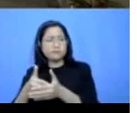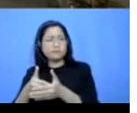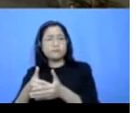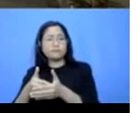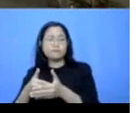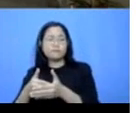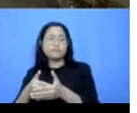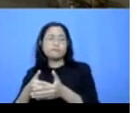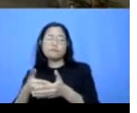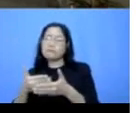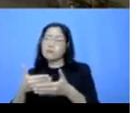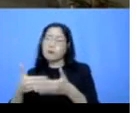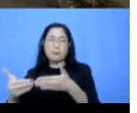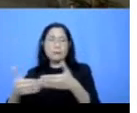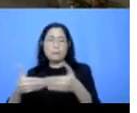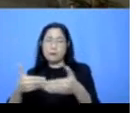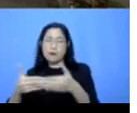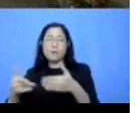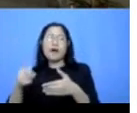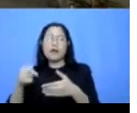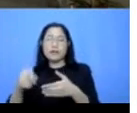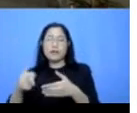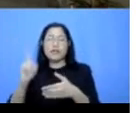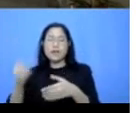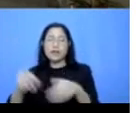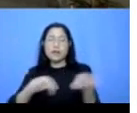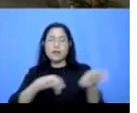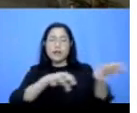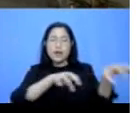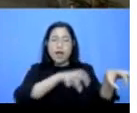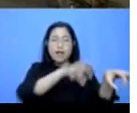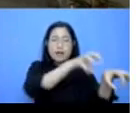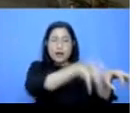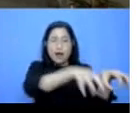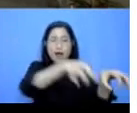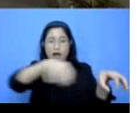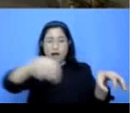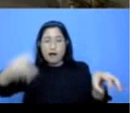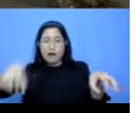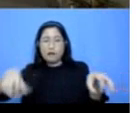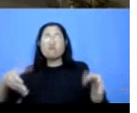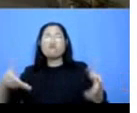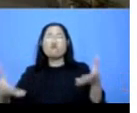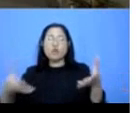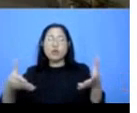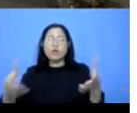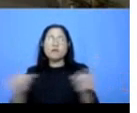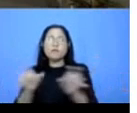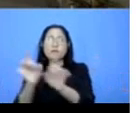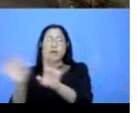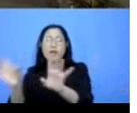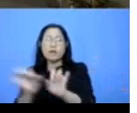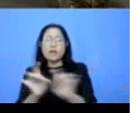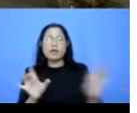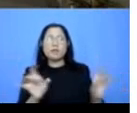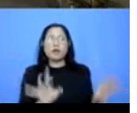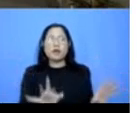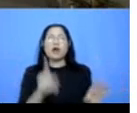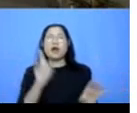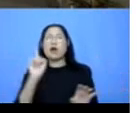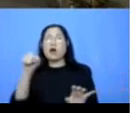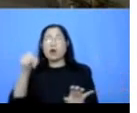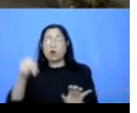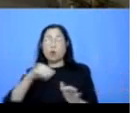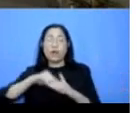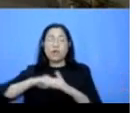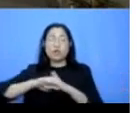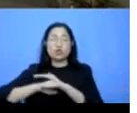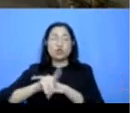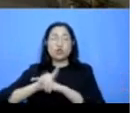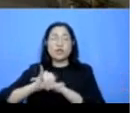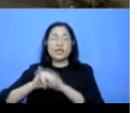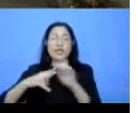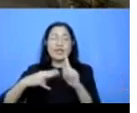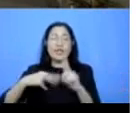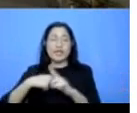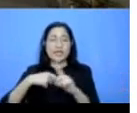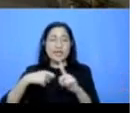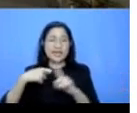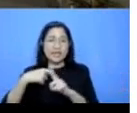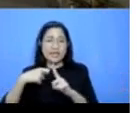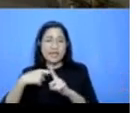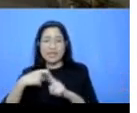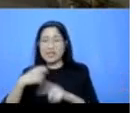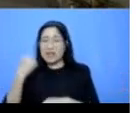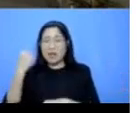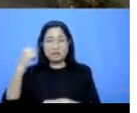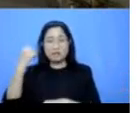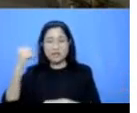apa-apa. Ini di tiap daerah kami sadar memang berlainan. Kalau misalnya belum bisa masuk ke dalam tautannya, dijawab aja dalam hati. Karena